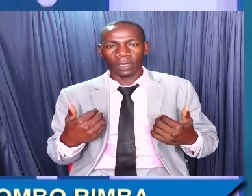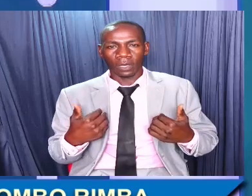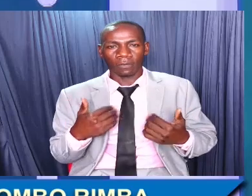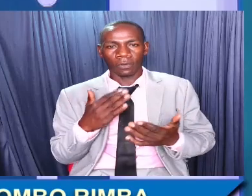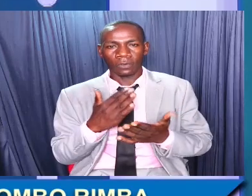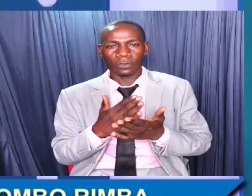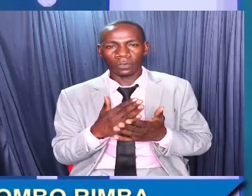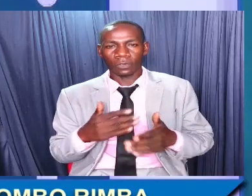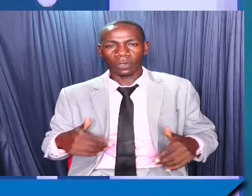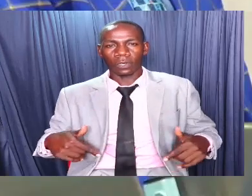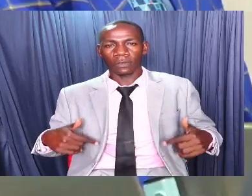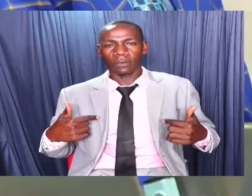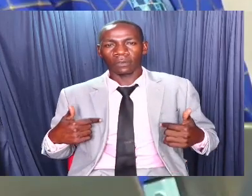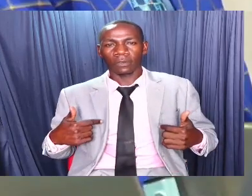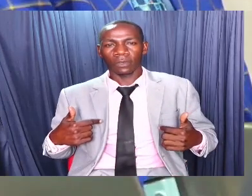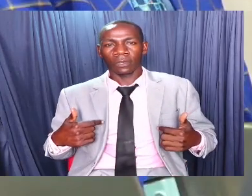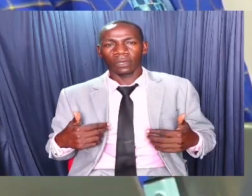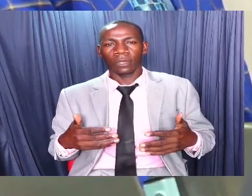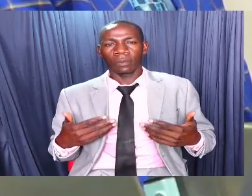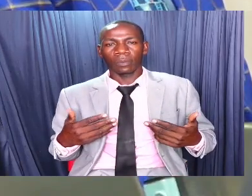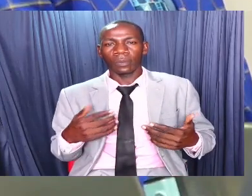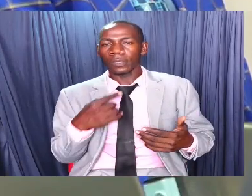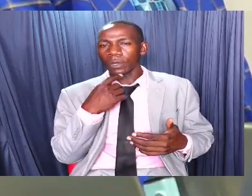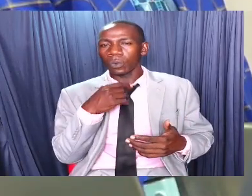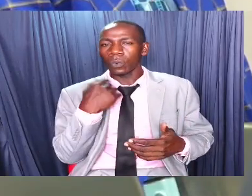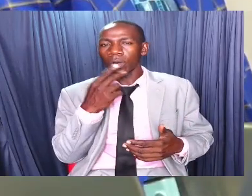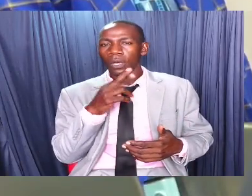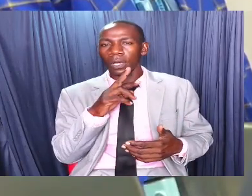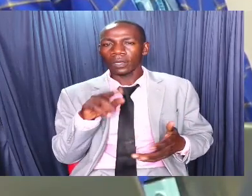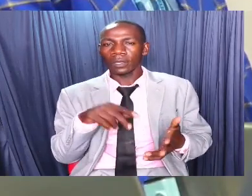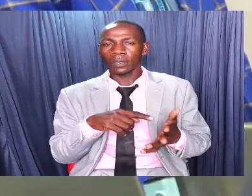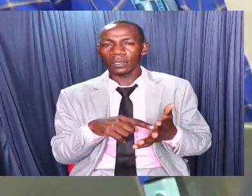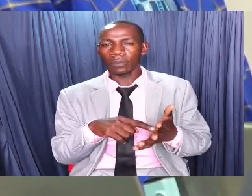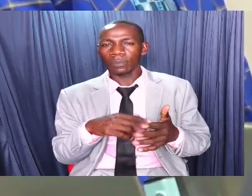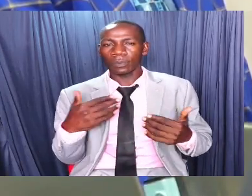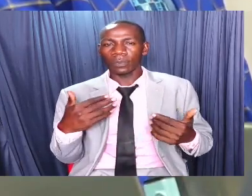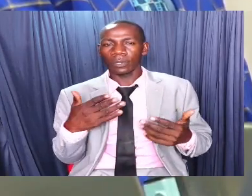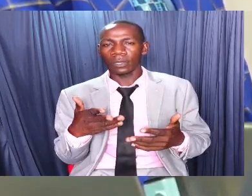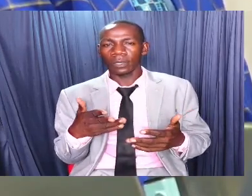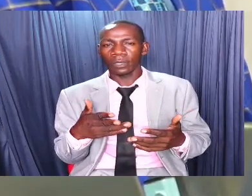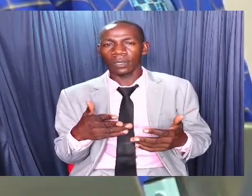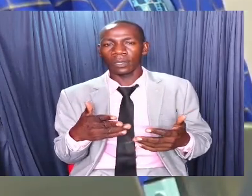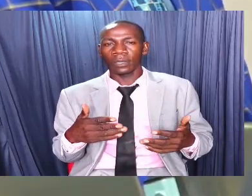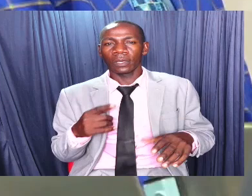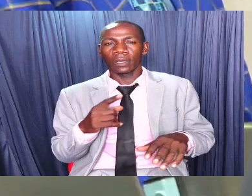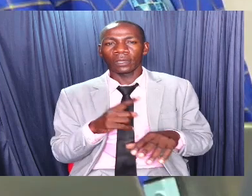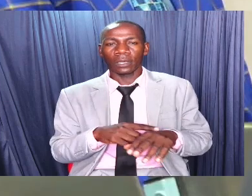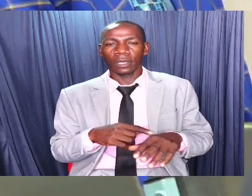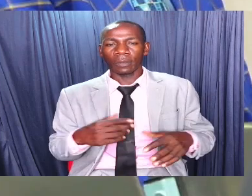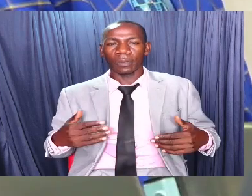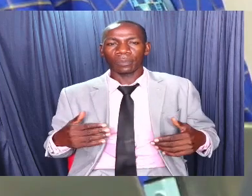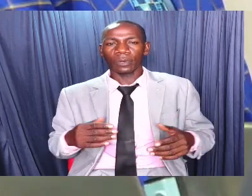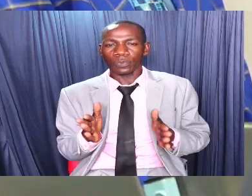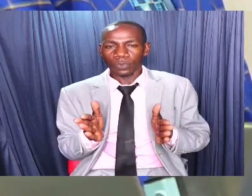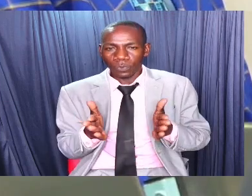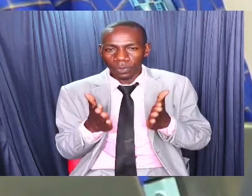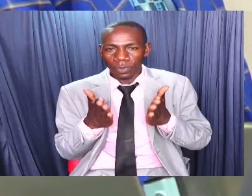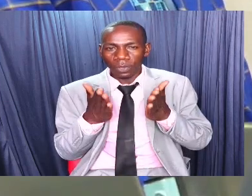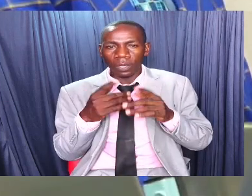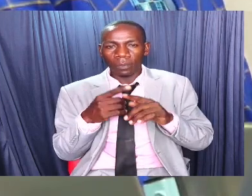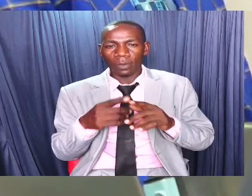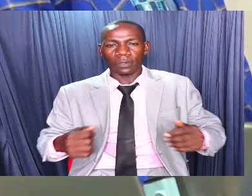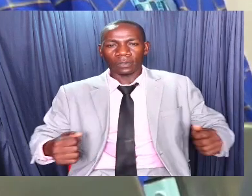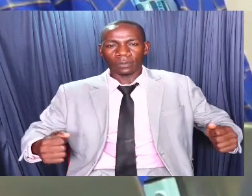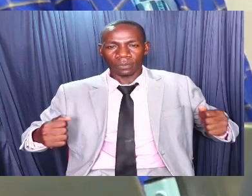kamili. That you have abundant life. Watu waseme ni akina nani wale? People to say, who are these people here? Wakati watu wamekonda wana afya hao wamejaa afya bado